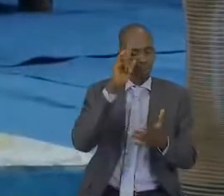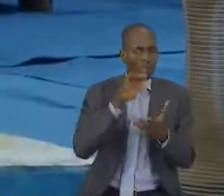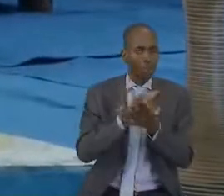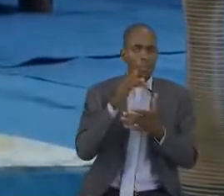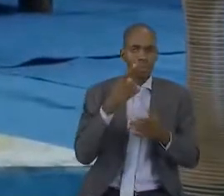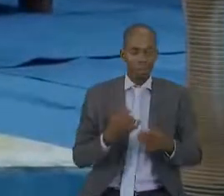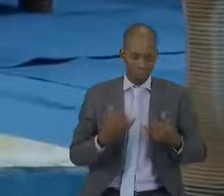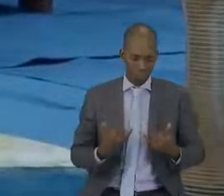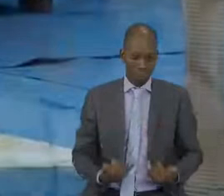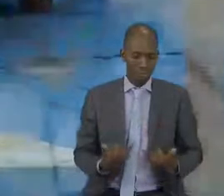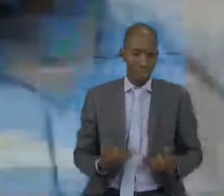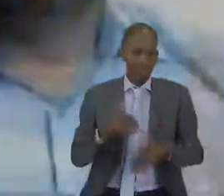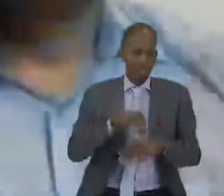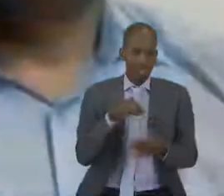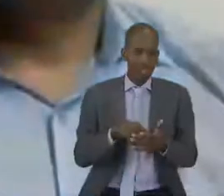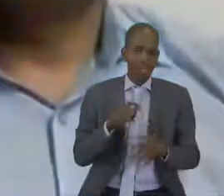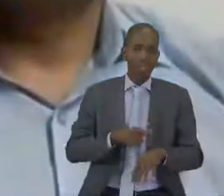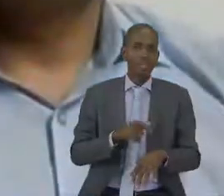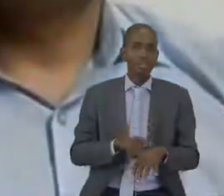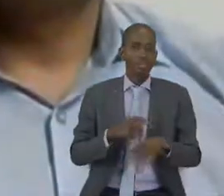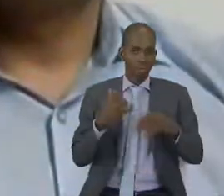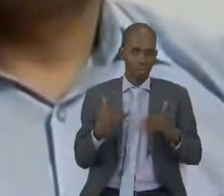Celui qui croit au Fils en ce moment,